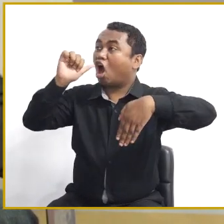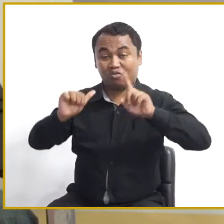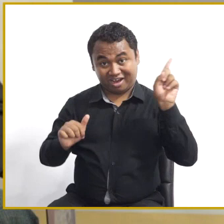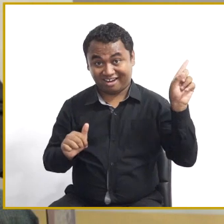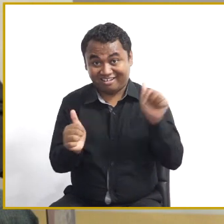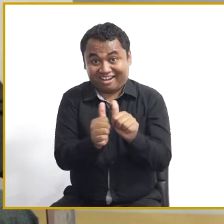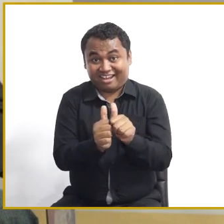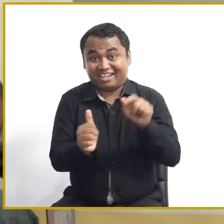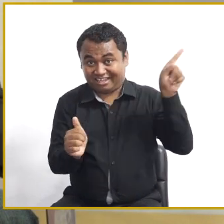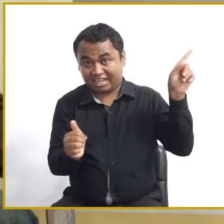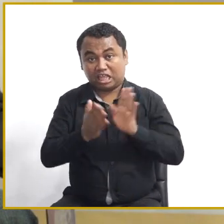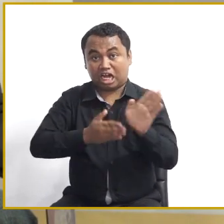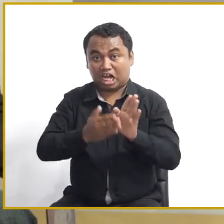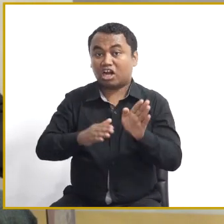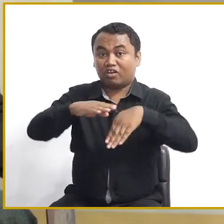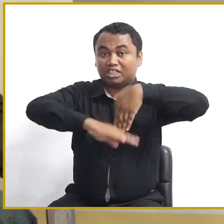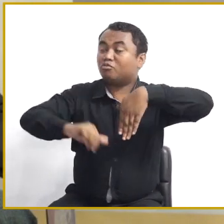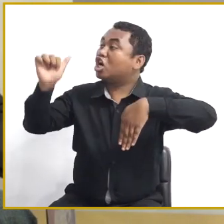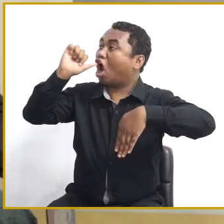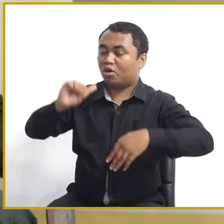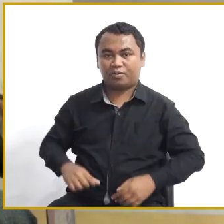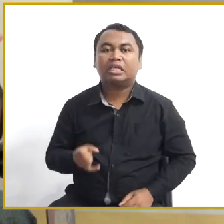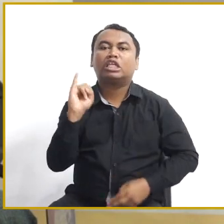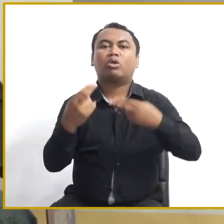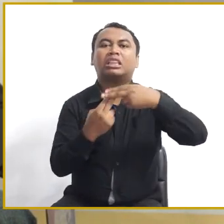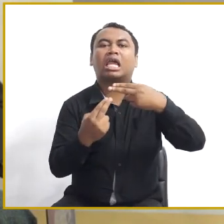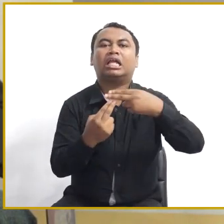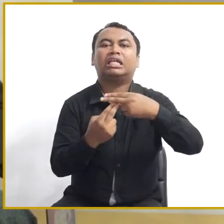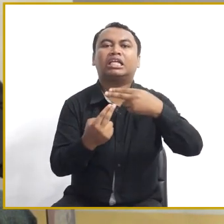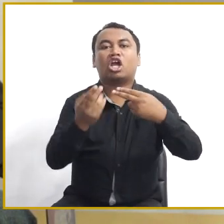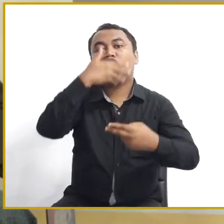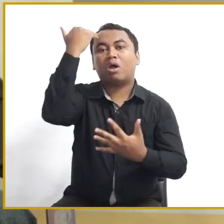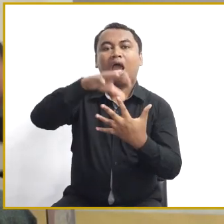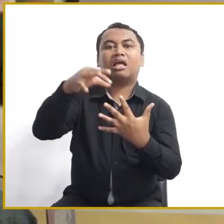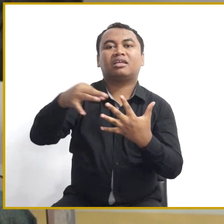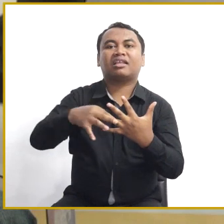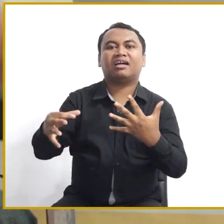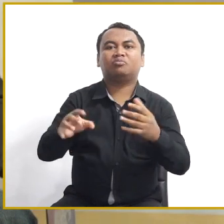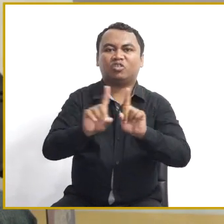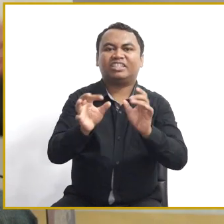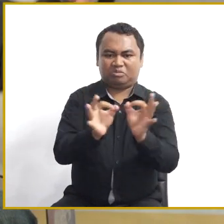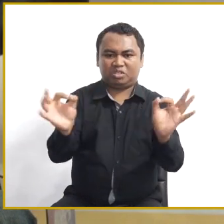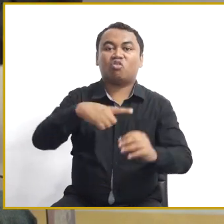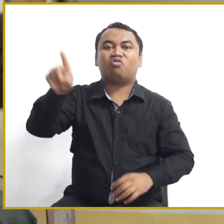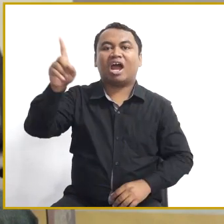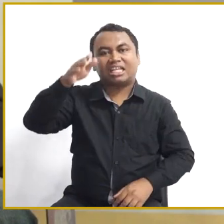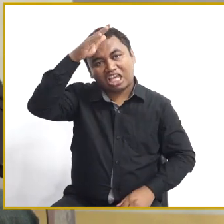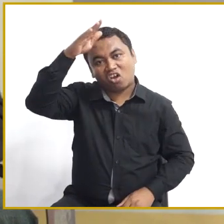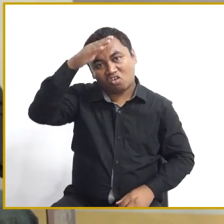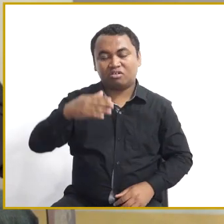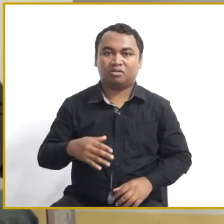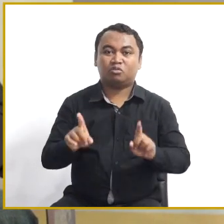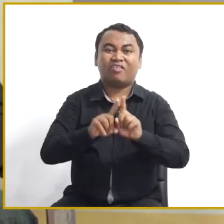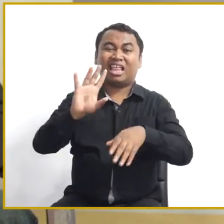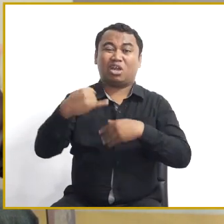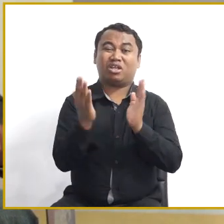atsimondrano dia inona teknika stratezika ny mpilatsaka tsisy mandeha any Diego zany, inona natao any anao